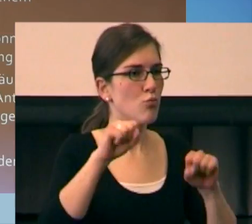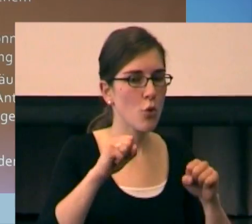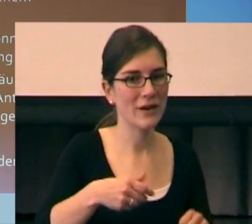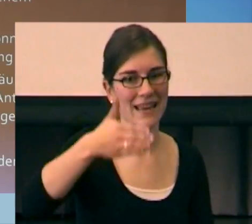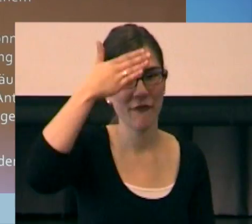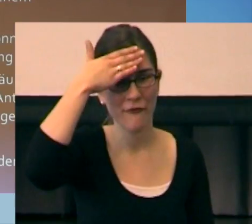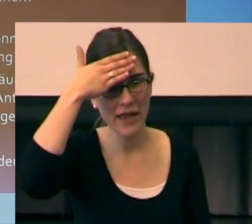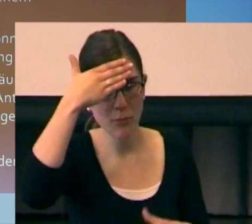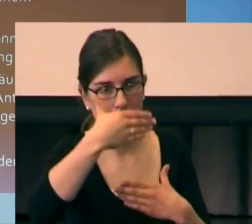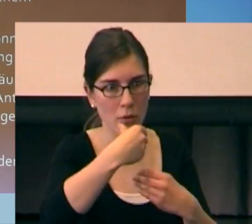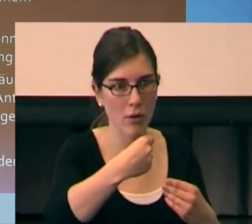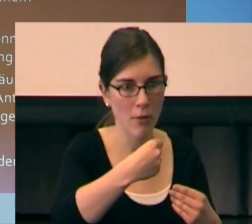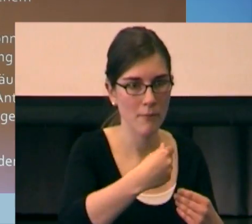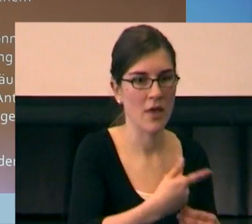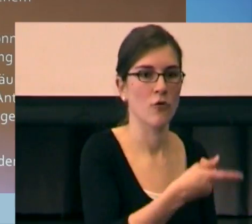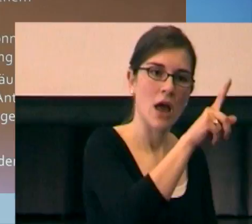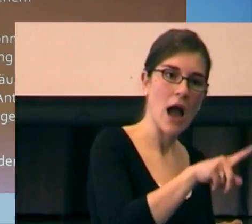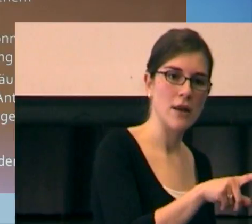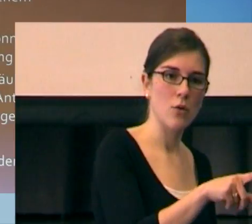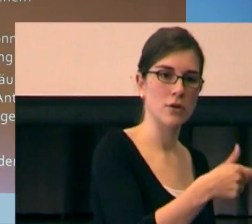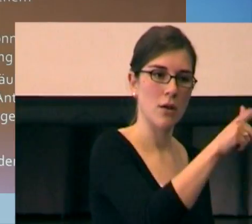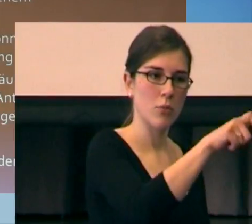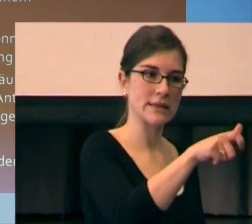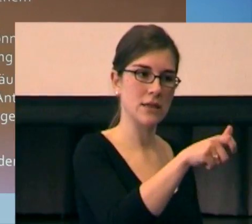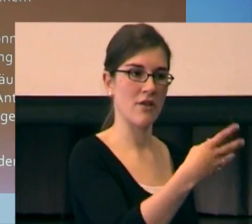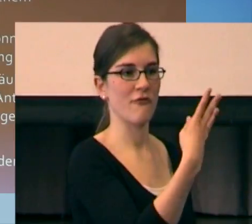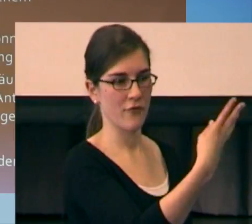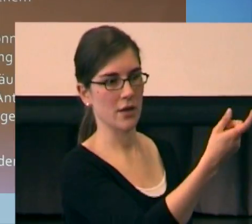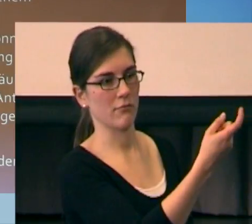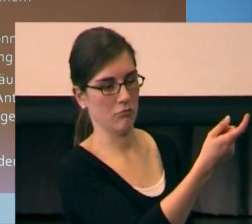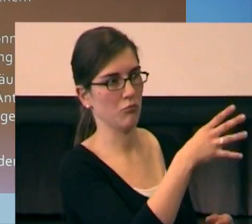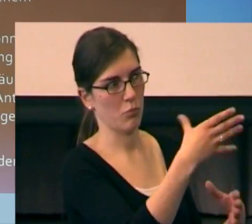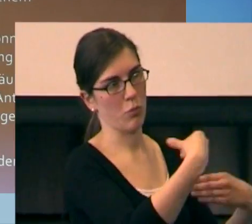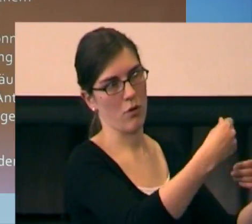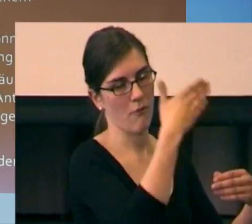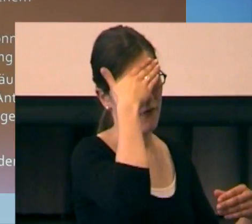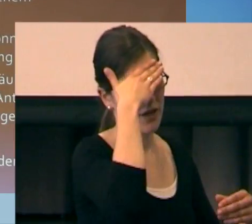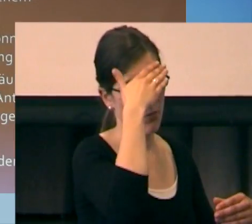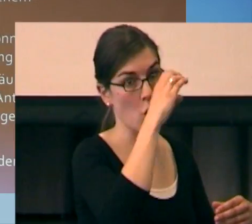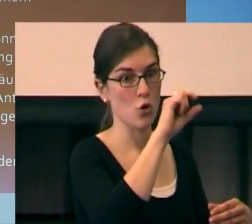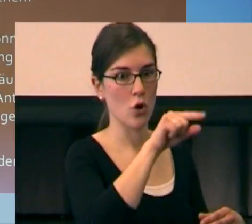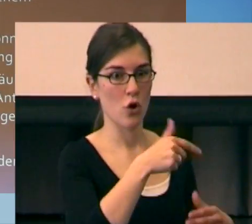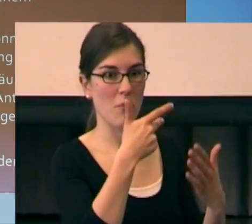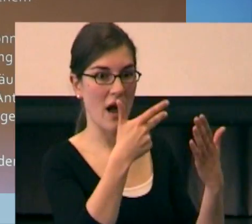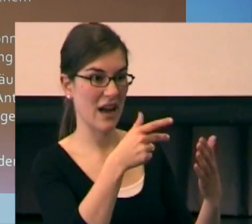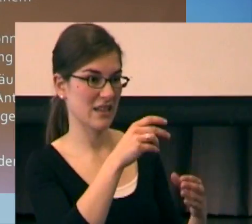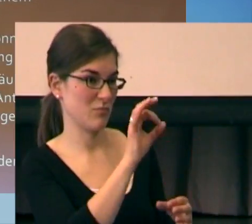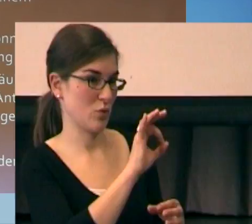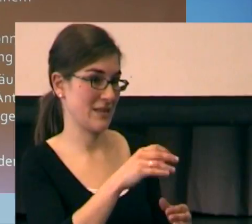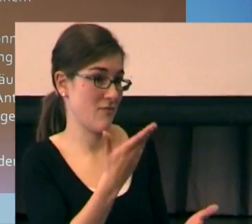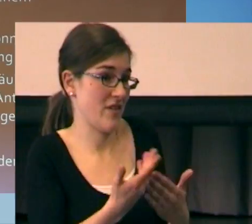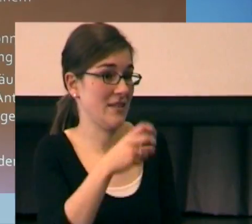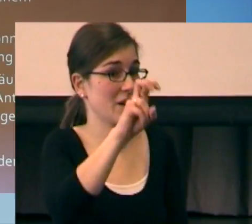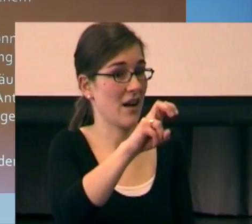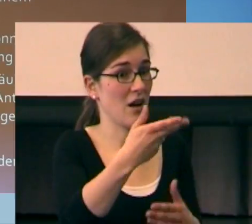4 von 100 Patienten haben Fieber. Und 0,8% können sogar stationär deswegen aufgenommen werden. Es ist kein